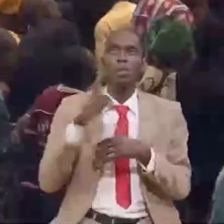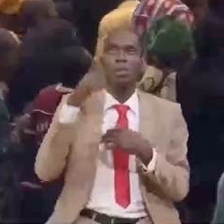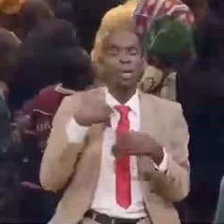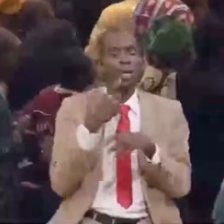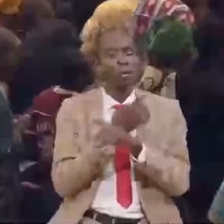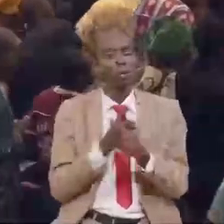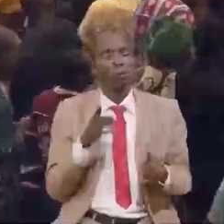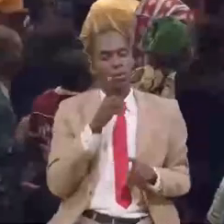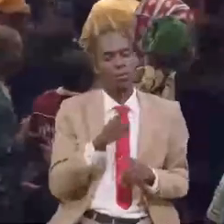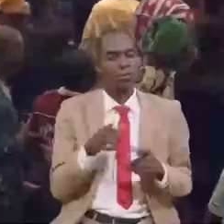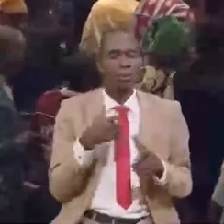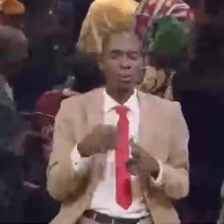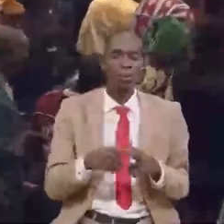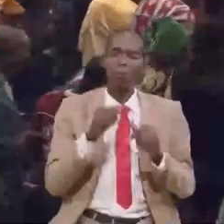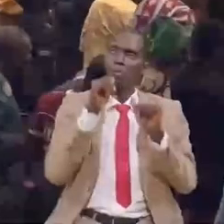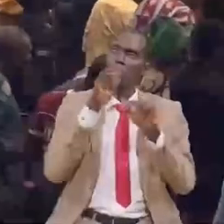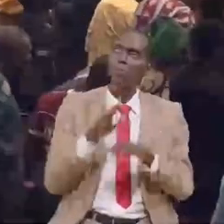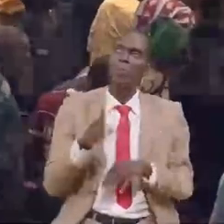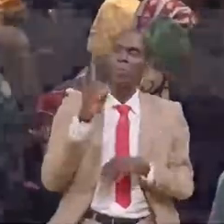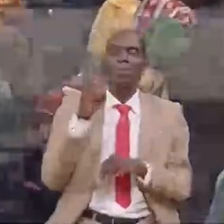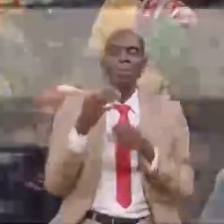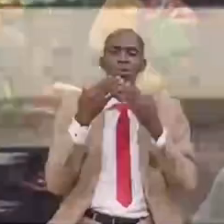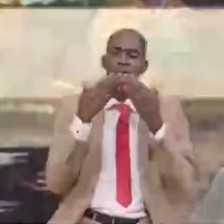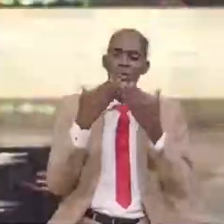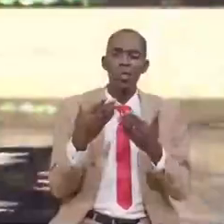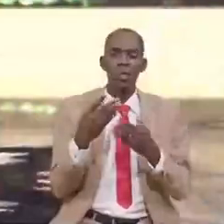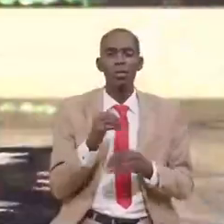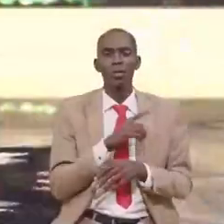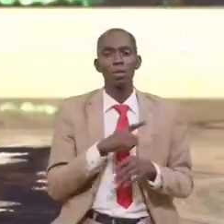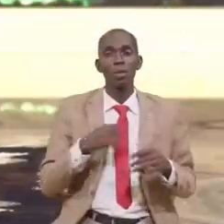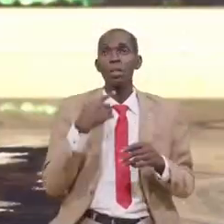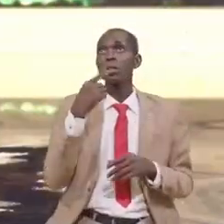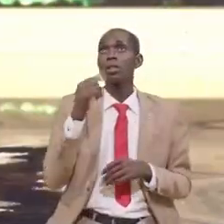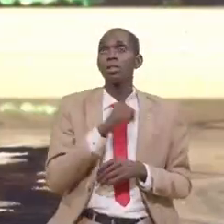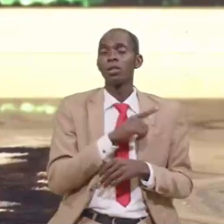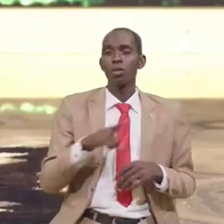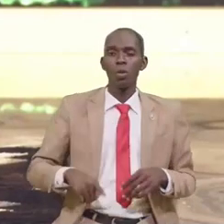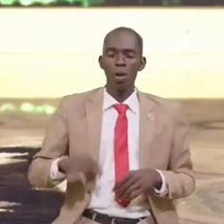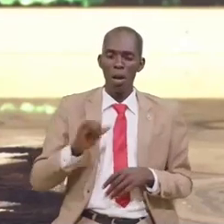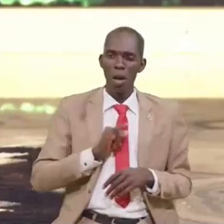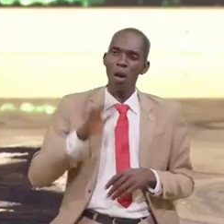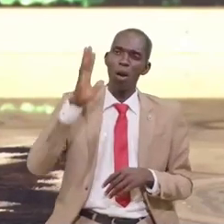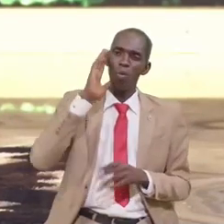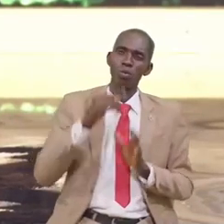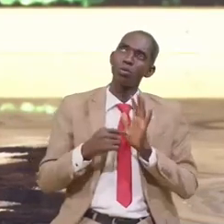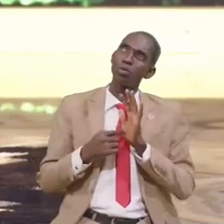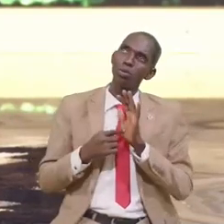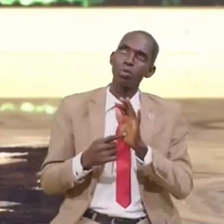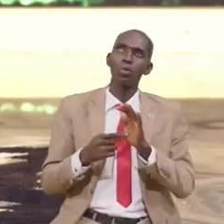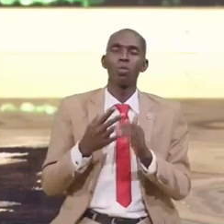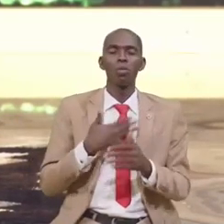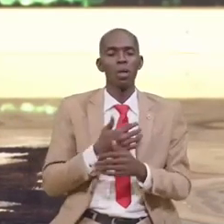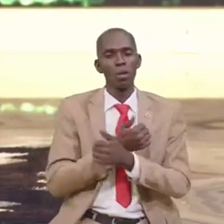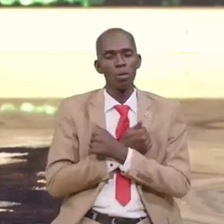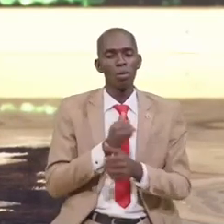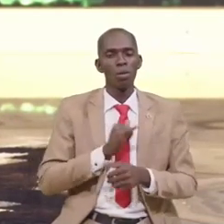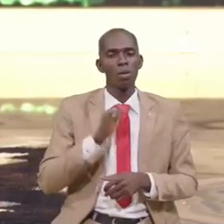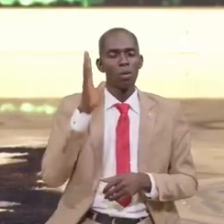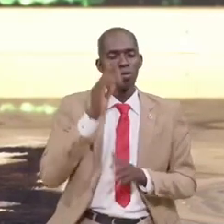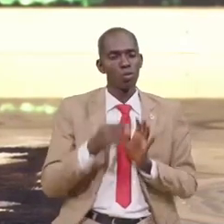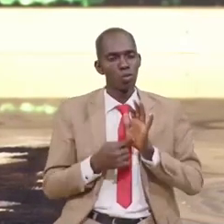vous a délivré. Servez Christ. Parlez au Seigneur, je vais démontrer mon amour, je vais démontrer mon